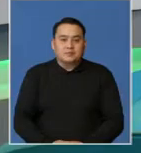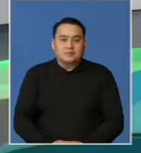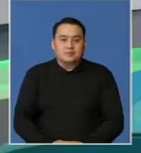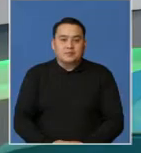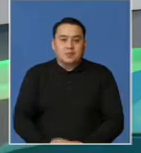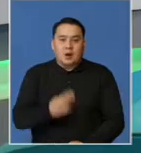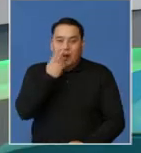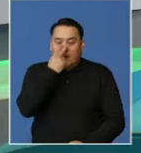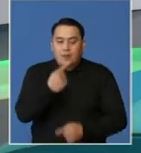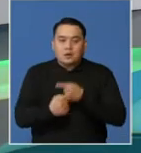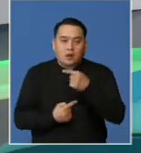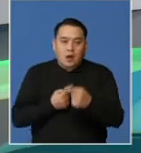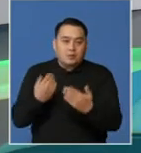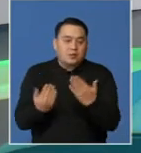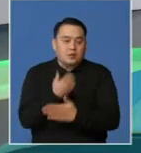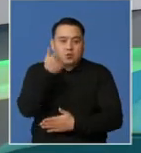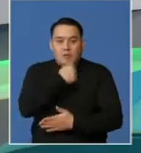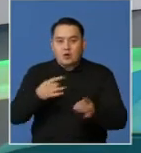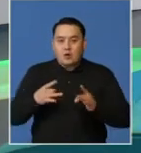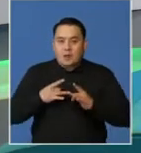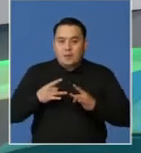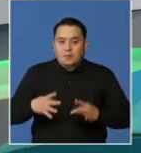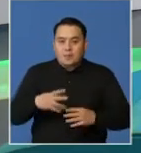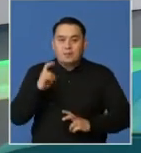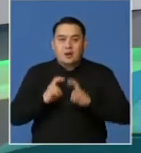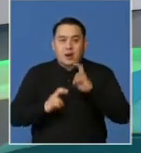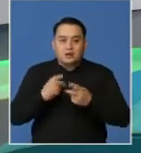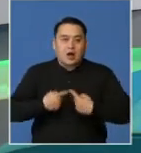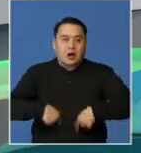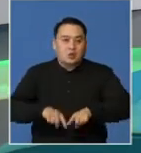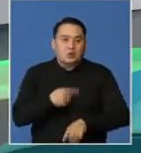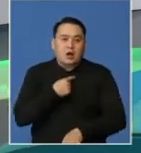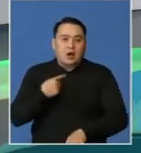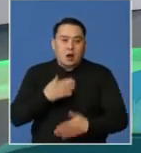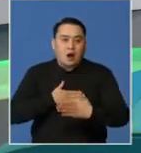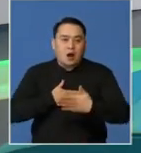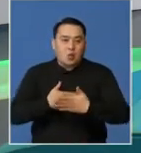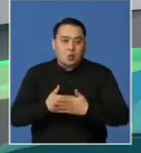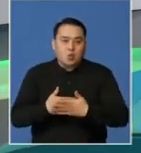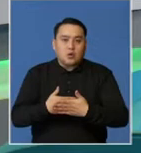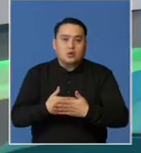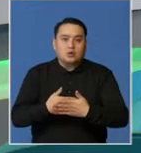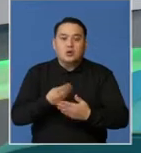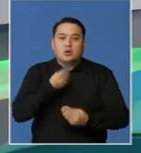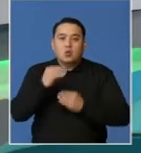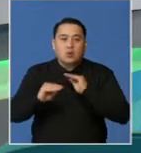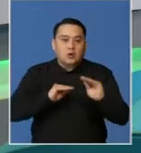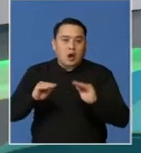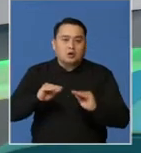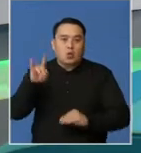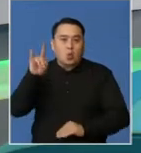По традиции, в преддверии новогодних праздников предприятия и организации Талкургана активно украшают свои